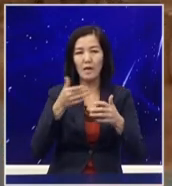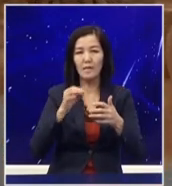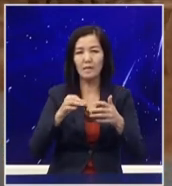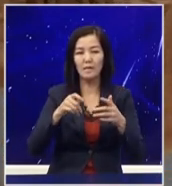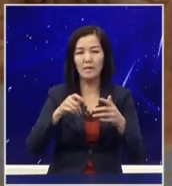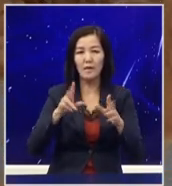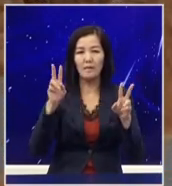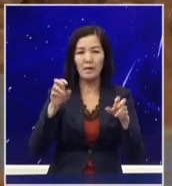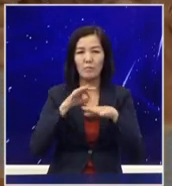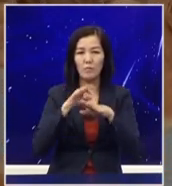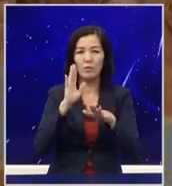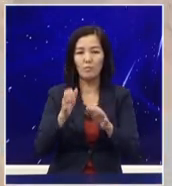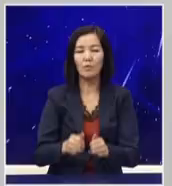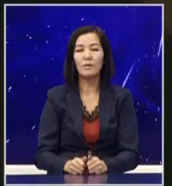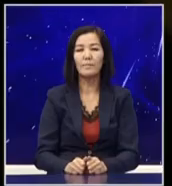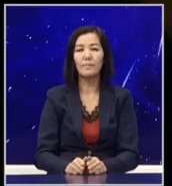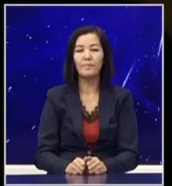болады.